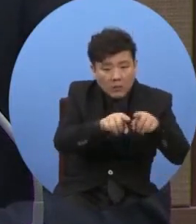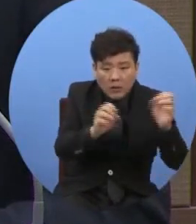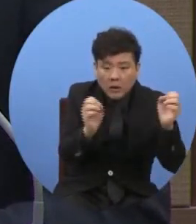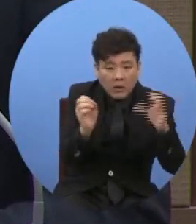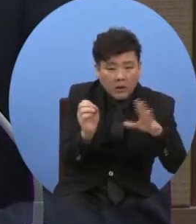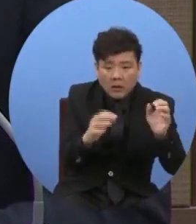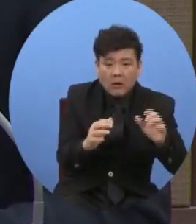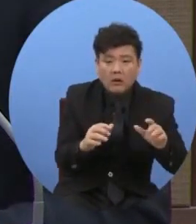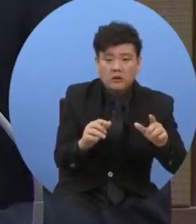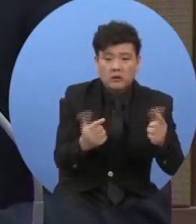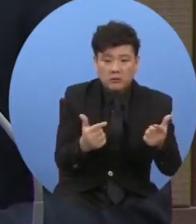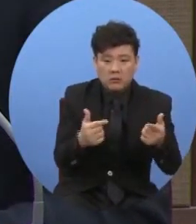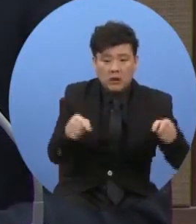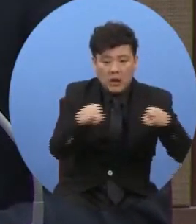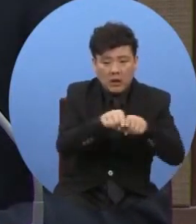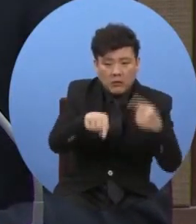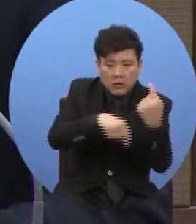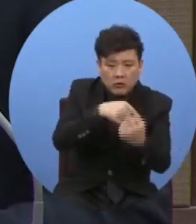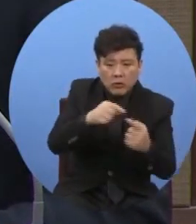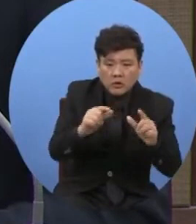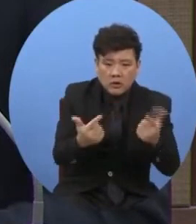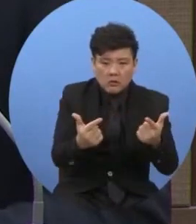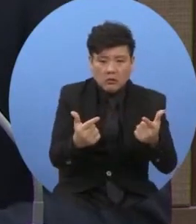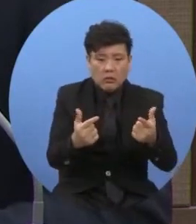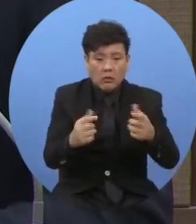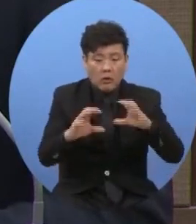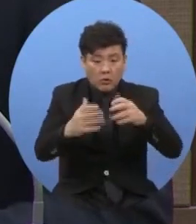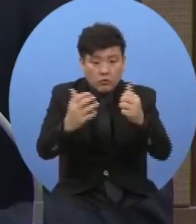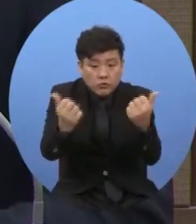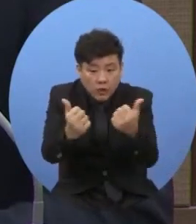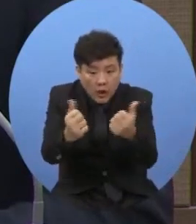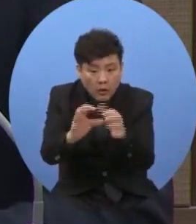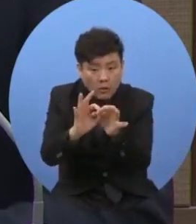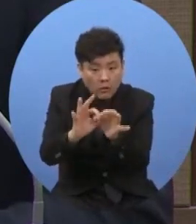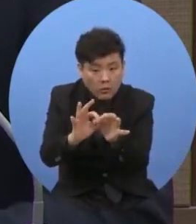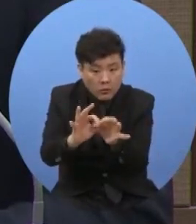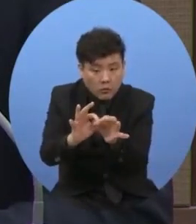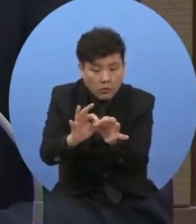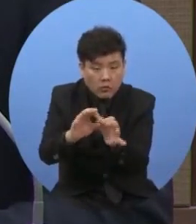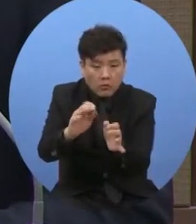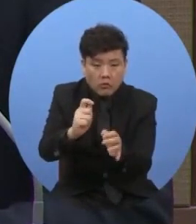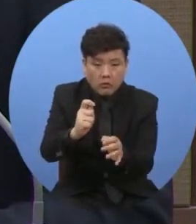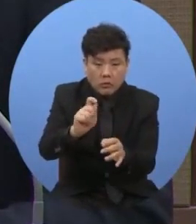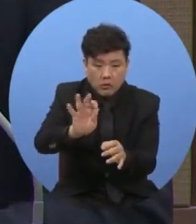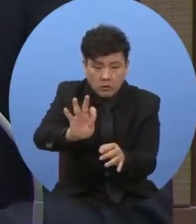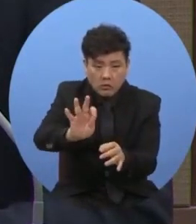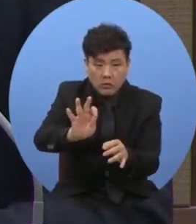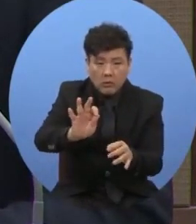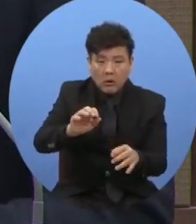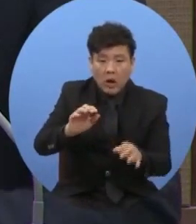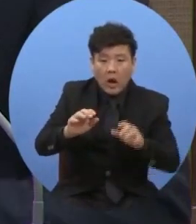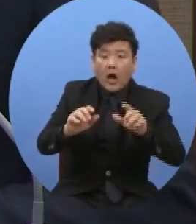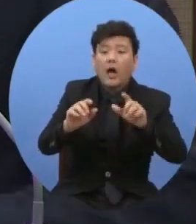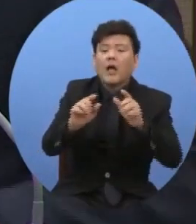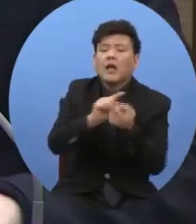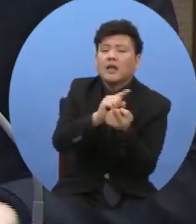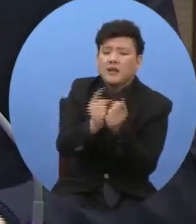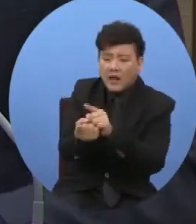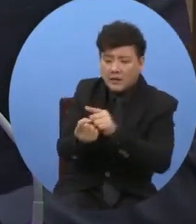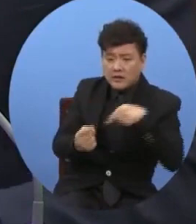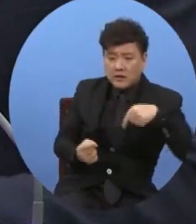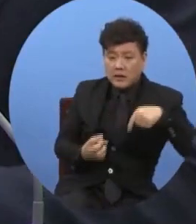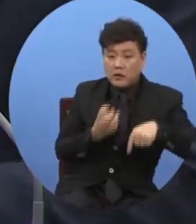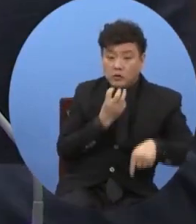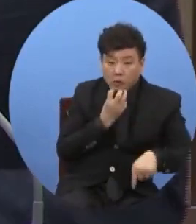각 역할을 하면서 통을 하는 게 맞는 것 같은데 안 돼 있다는 것이죠? 지자체들이 중간에 들어있지 않습니까? 네, 알겠습니다.